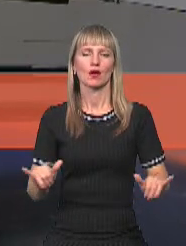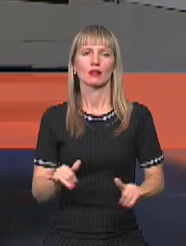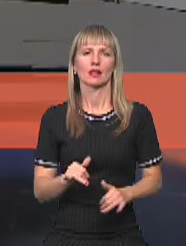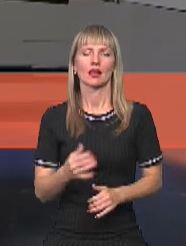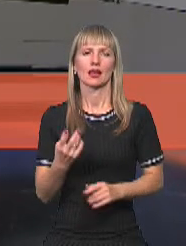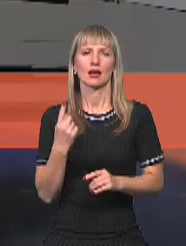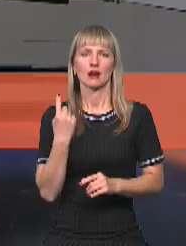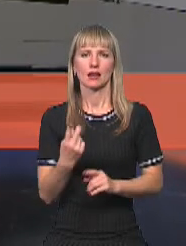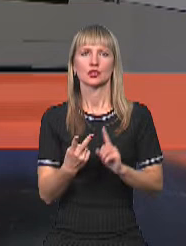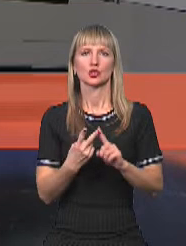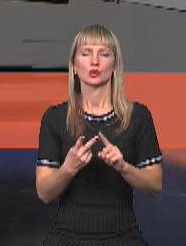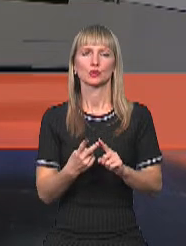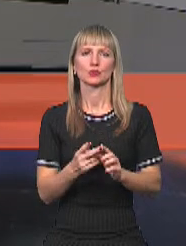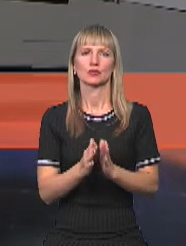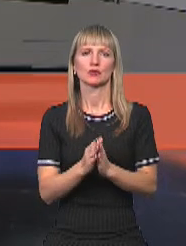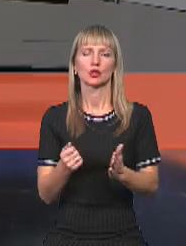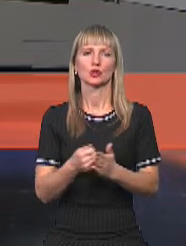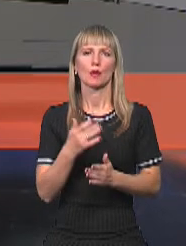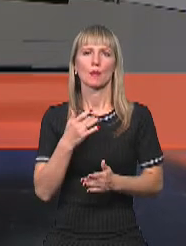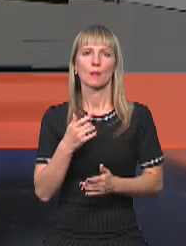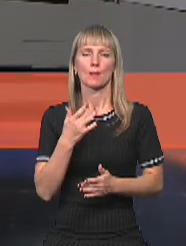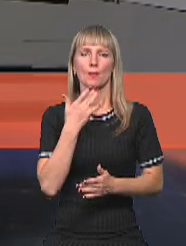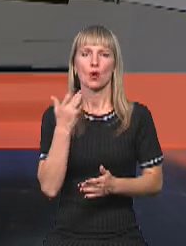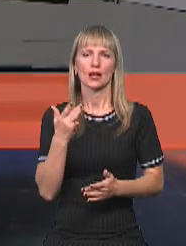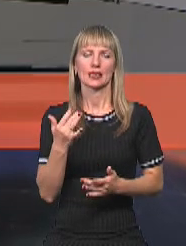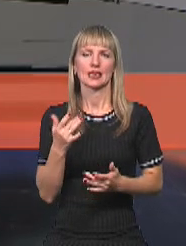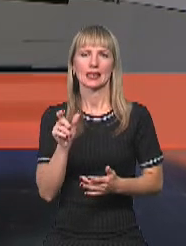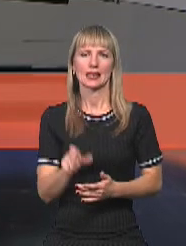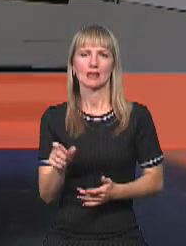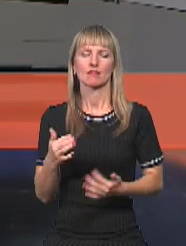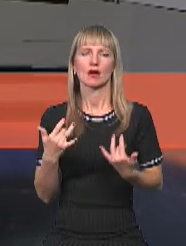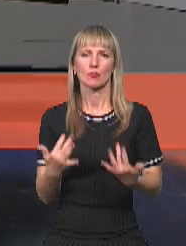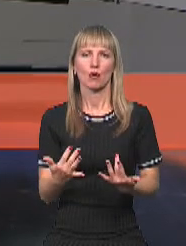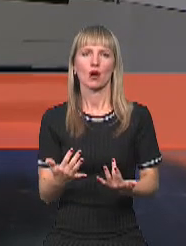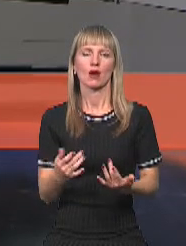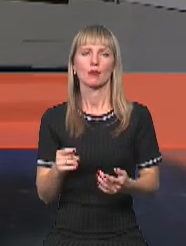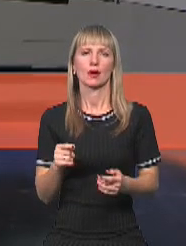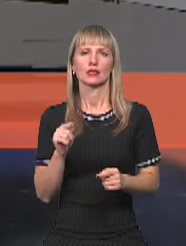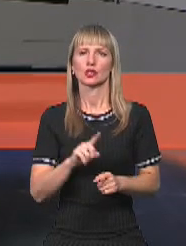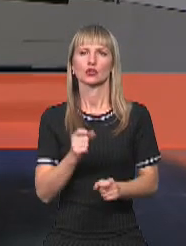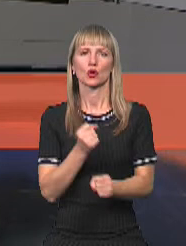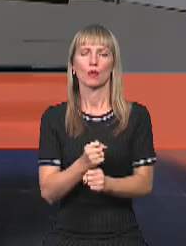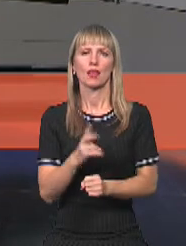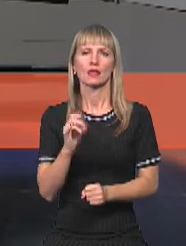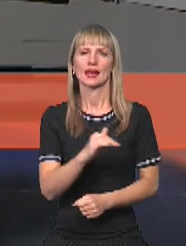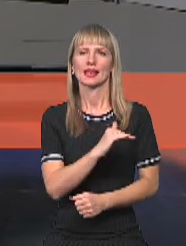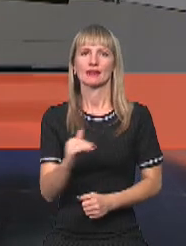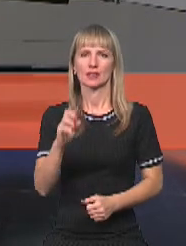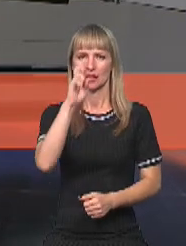друге, звертатися до політиків з вимогами безпосередніми, те, що робиться на рівні